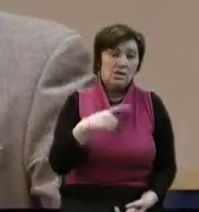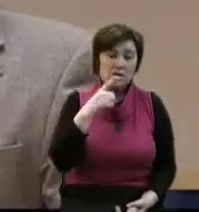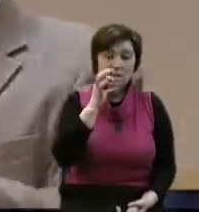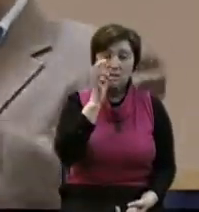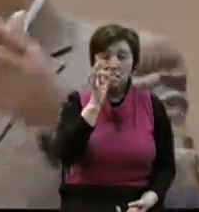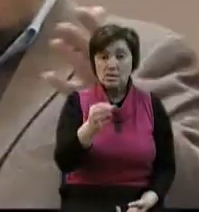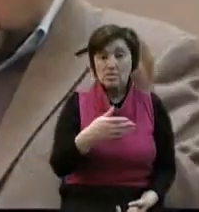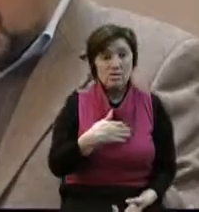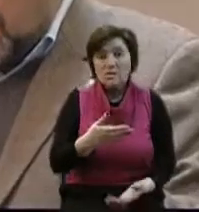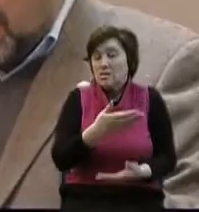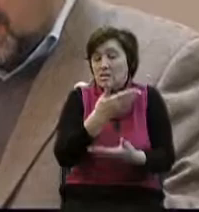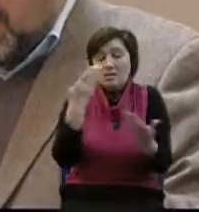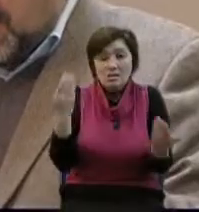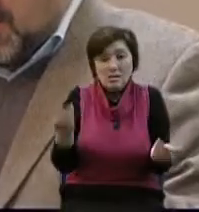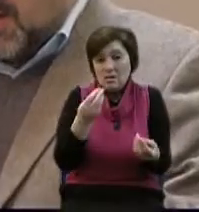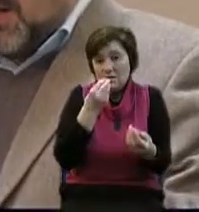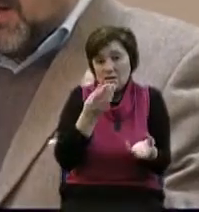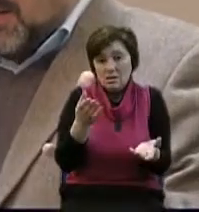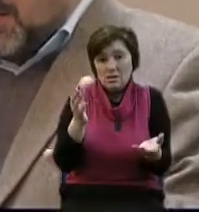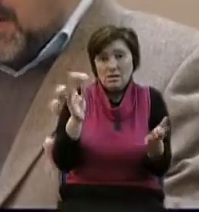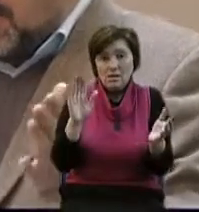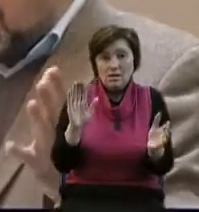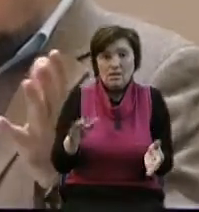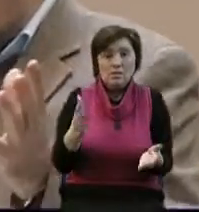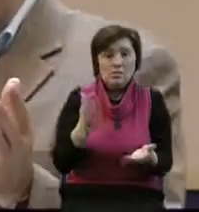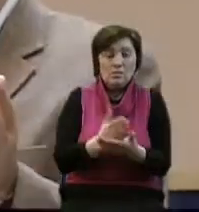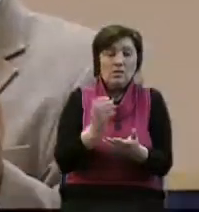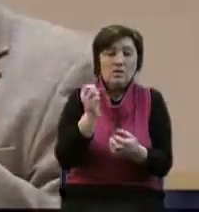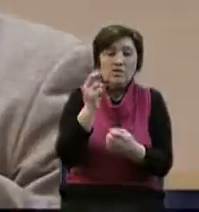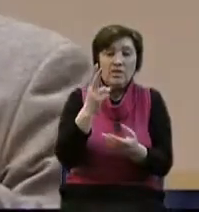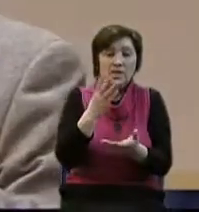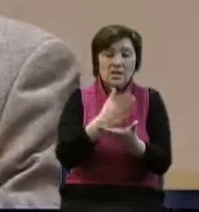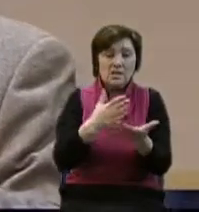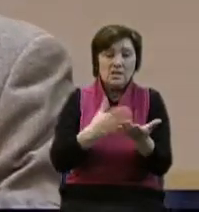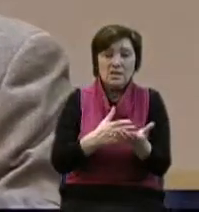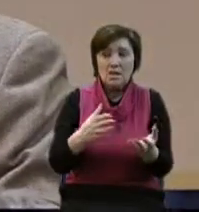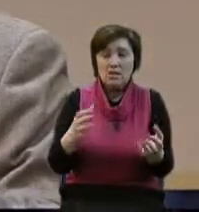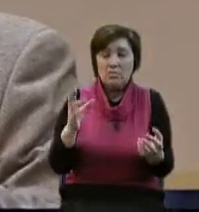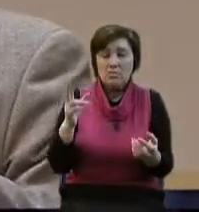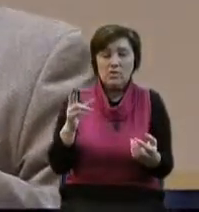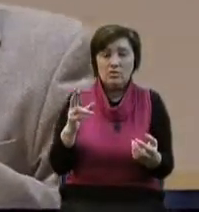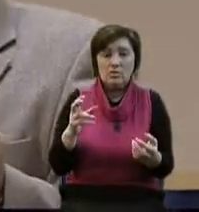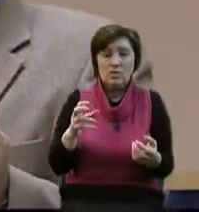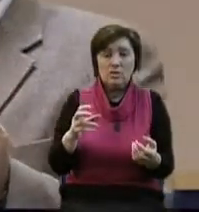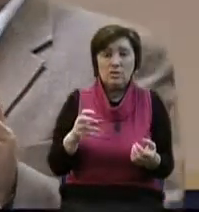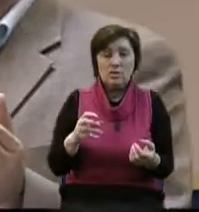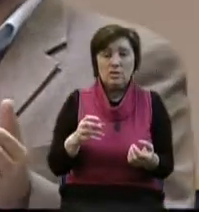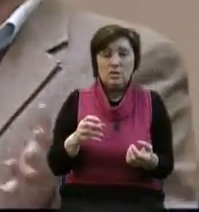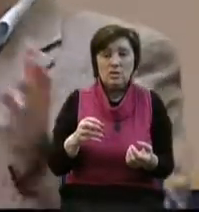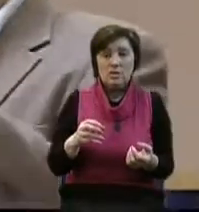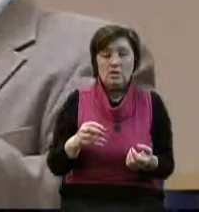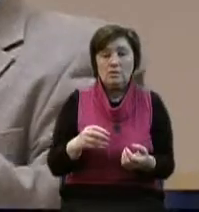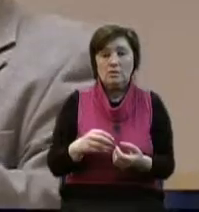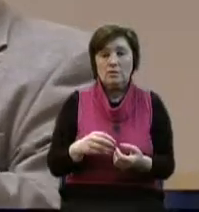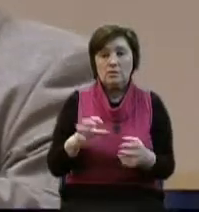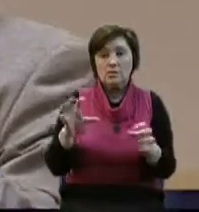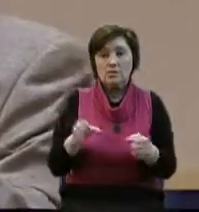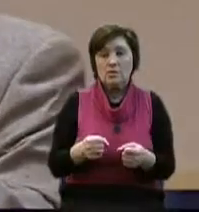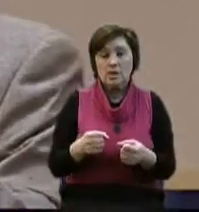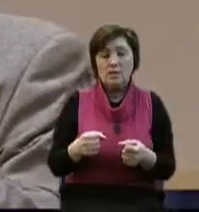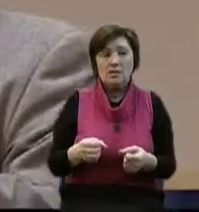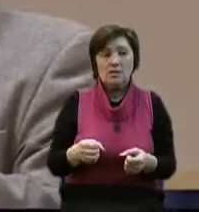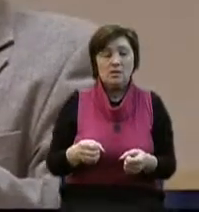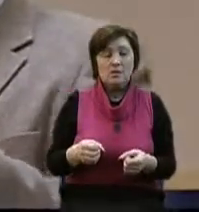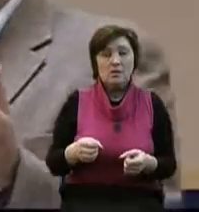у нас нет сейчас еды, есть только 12 хлебов, которые они забрали из скинии, которые